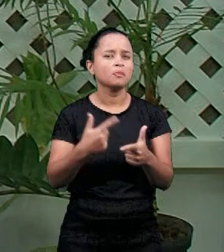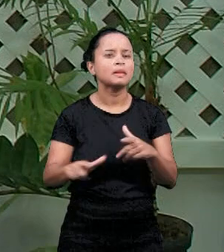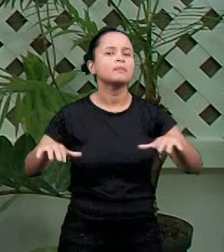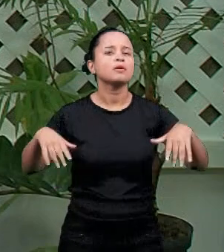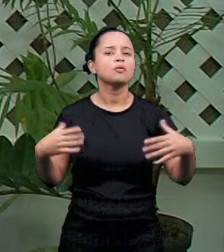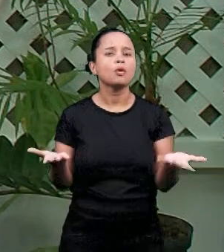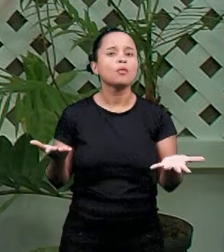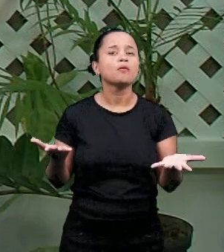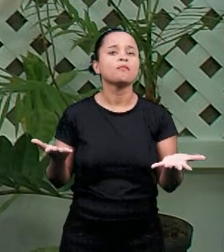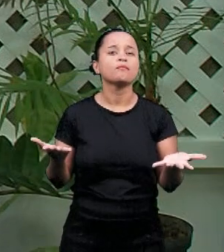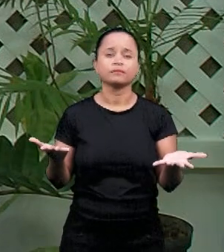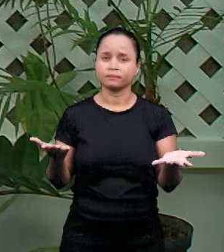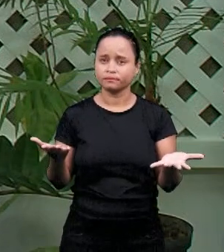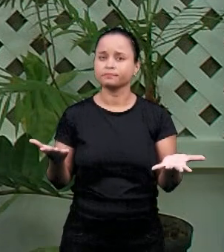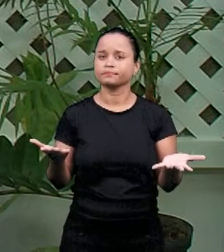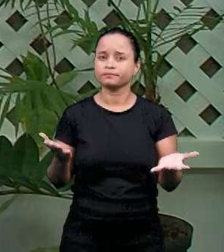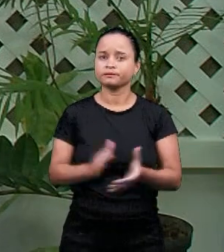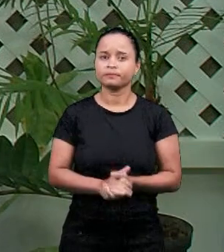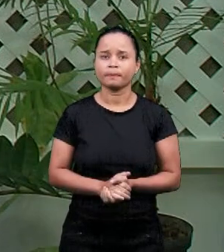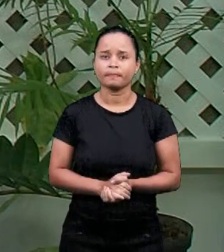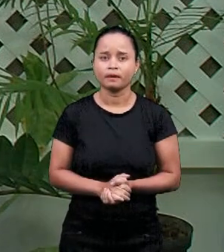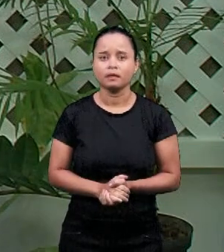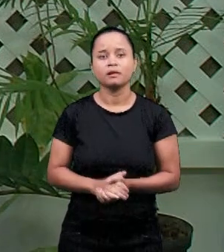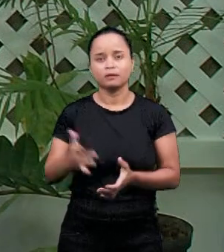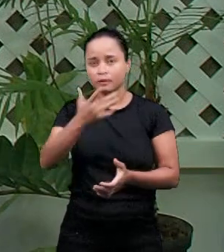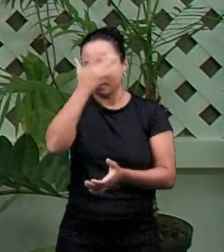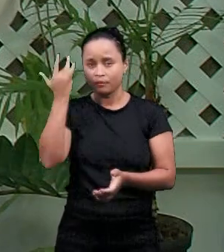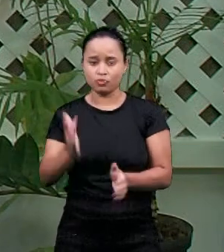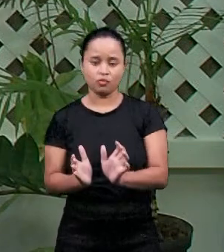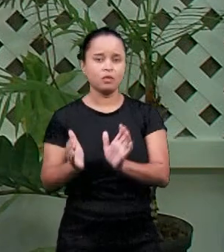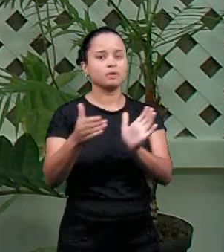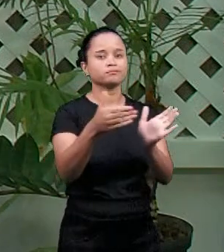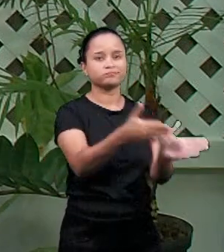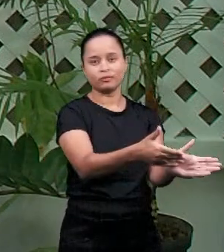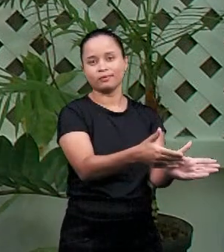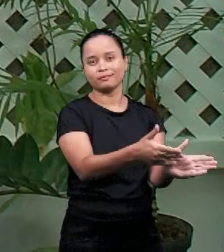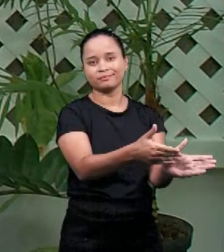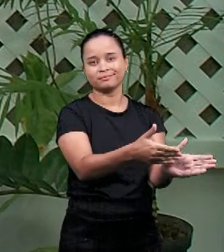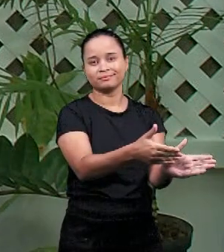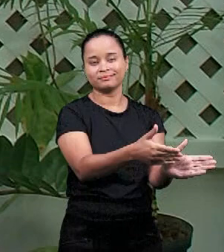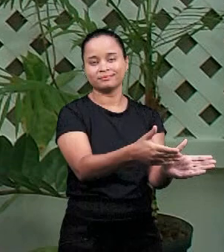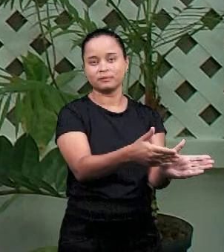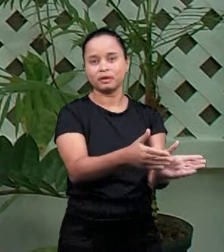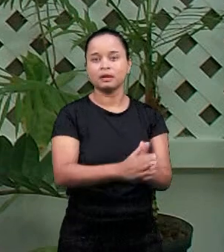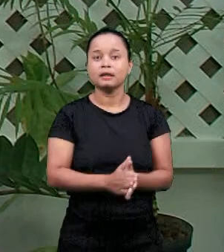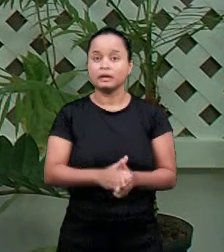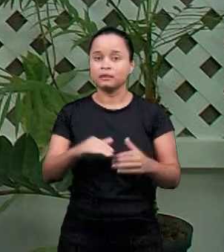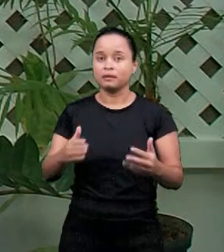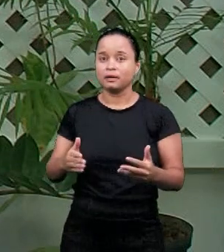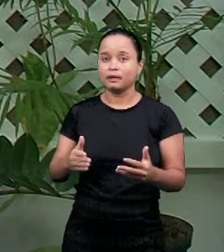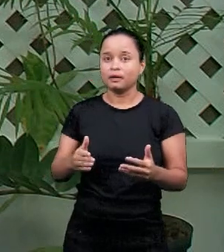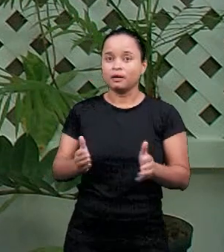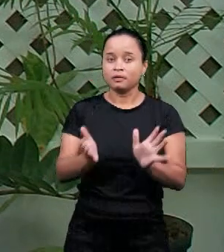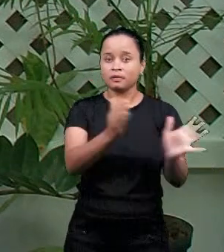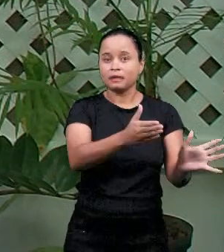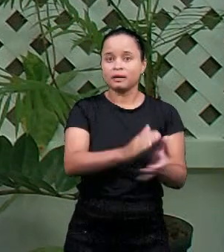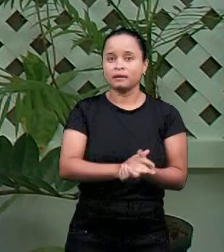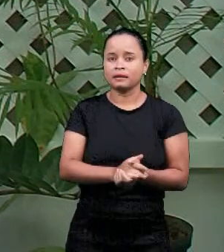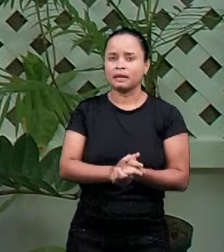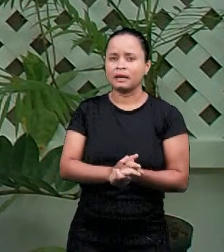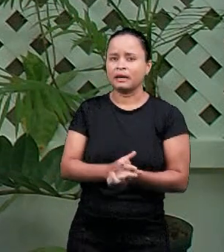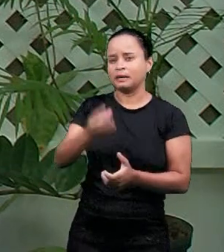se donne. Donc, dans le cas de l'apostate, l'apostate, il renie sa propre